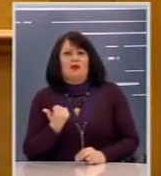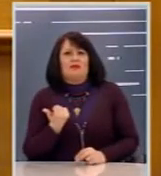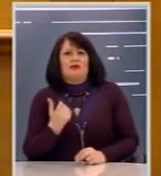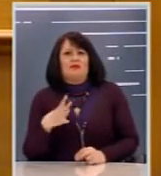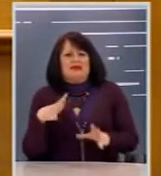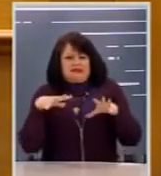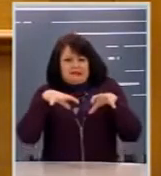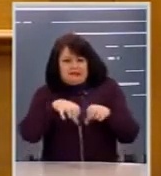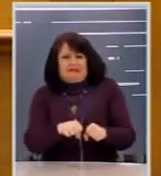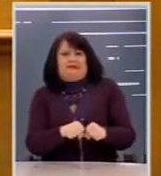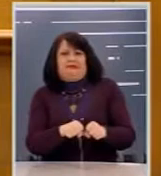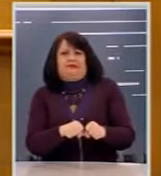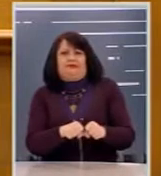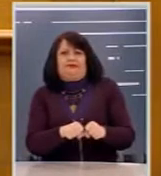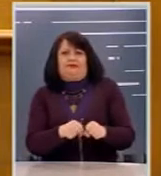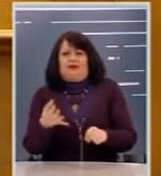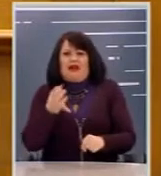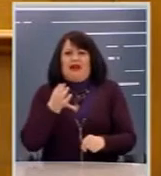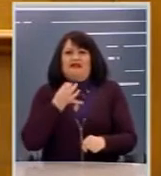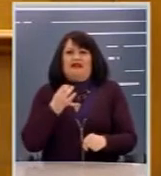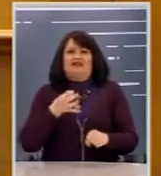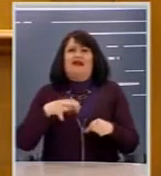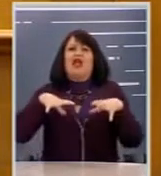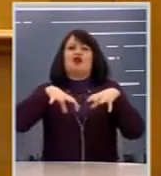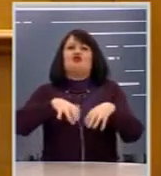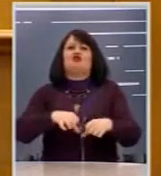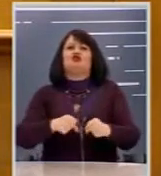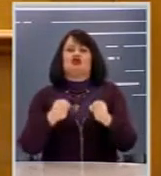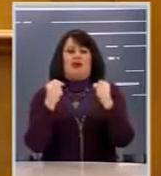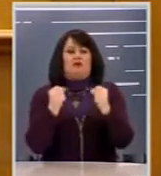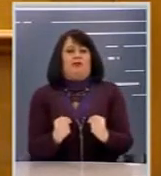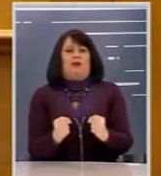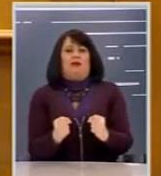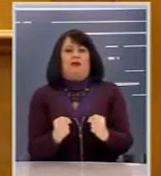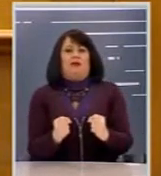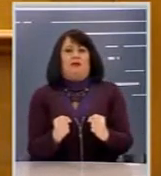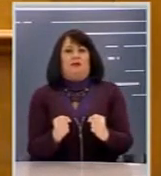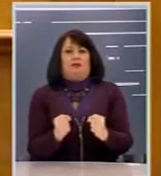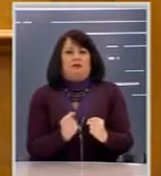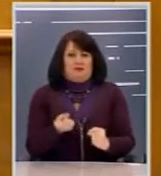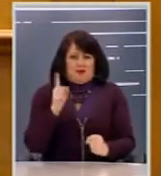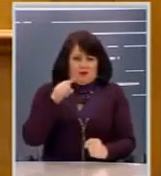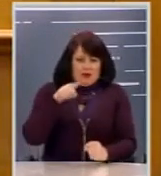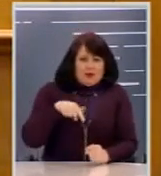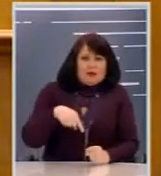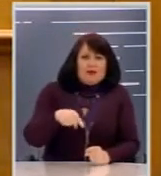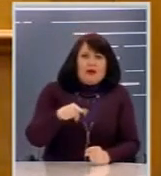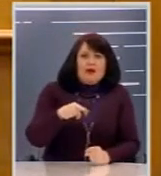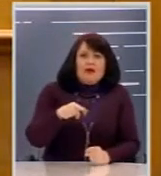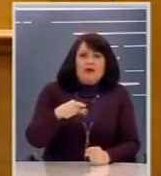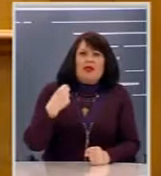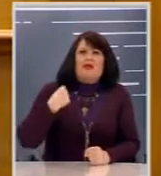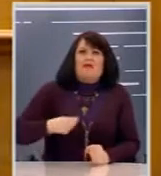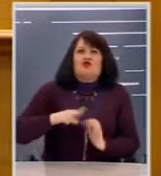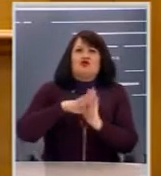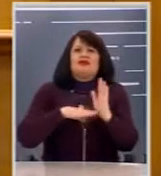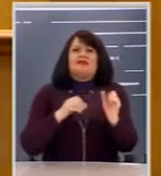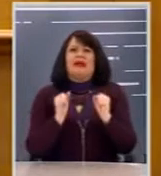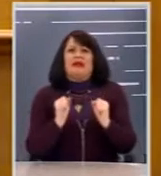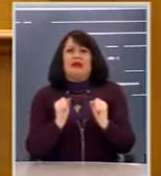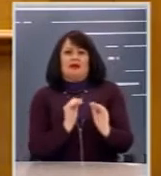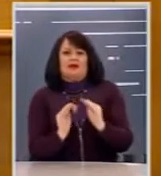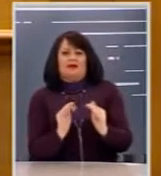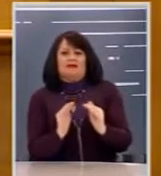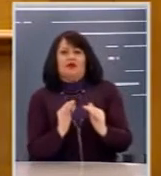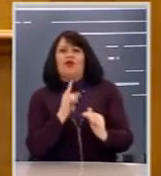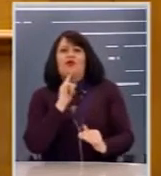γαντζωμένοι, όπως λέτε, στην καρέκλα της εξουσίας και την επόμενη μέρα να υπερασπίσουμε το δημόσιο σύστημα υγείας έτσι όπως